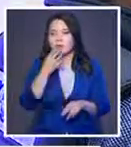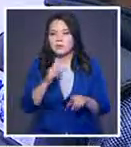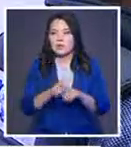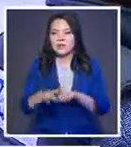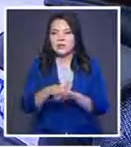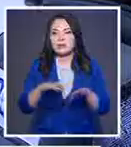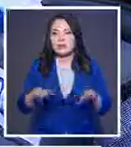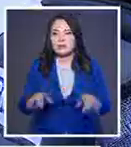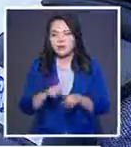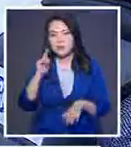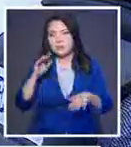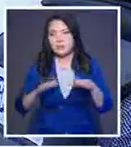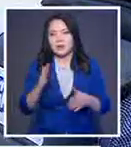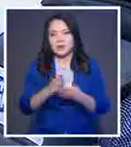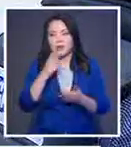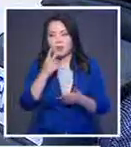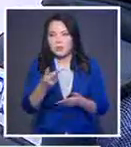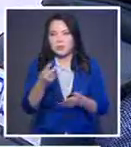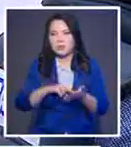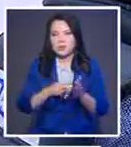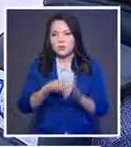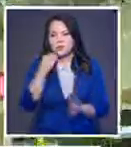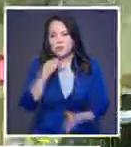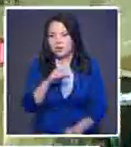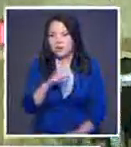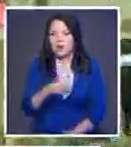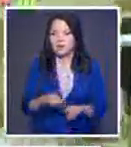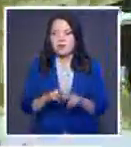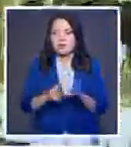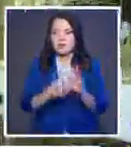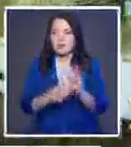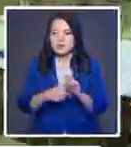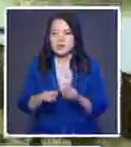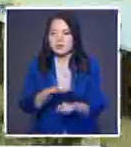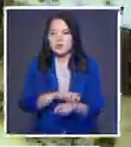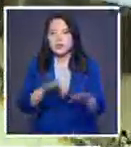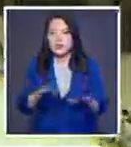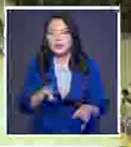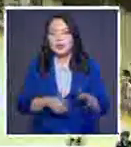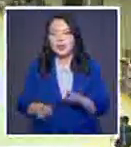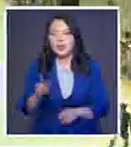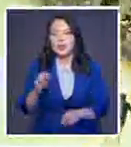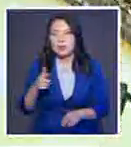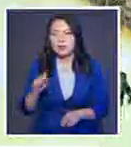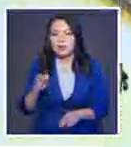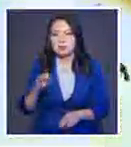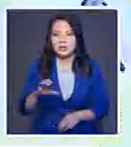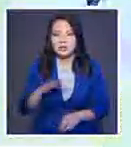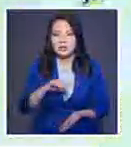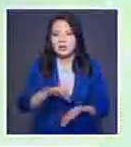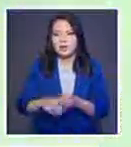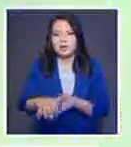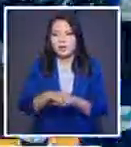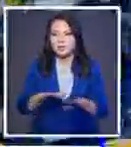қалай қатар екен деп күмәнданған едім. Бәрін ойластырған екен. 800 шаршы метр аумақты алып жатқан Мега Айс белсенді демалыстың